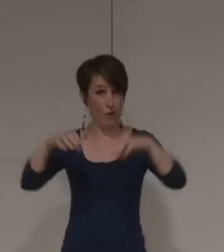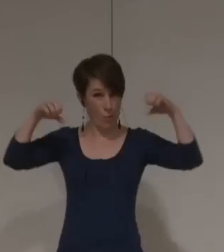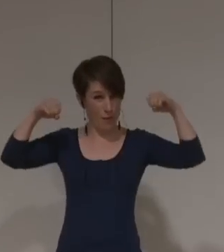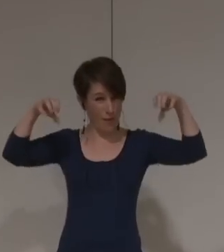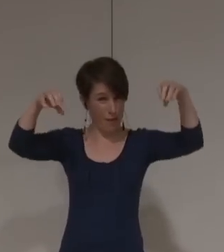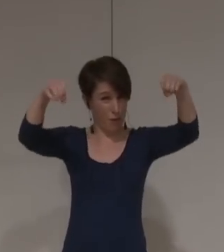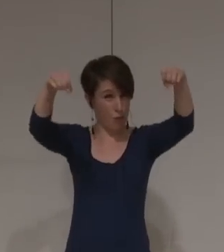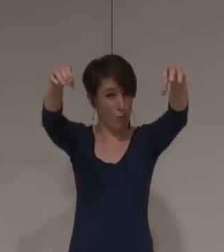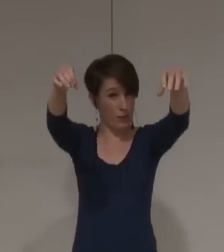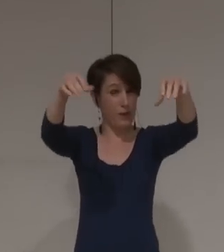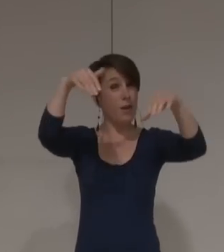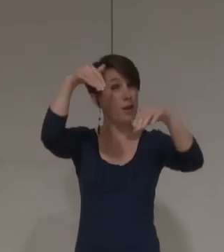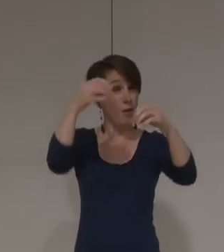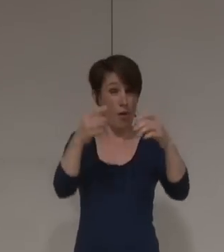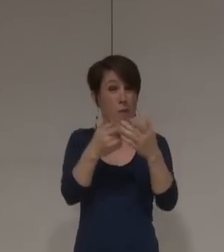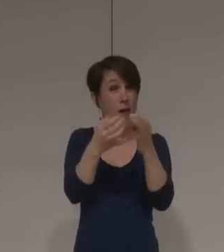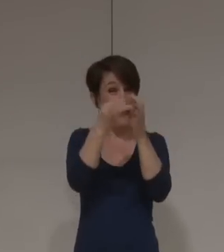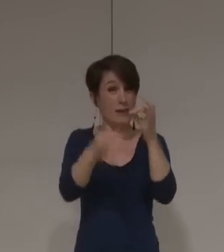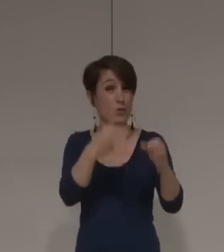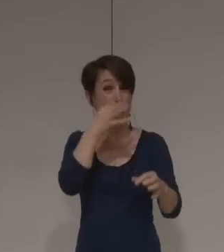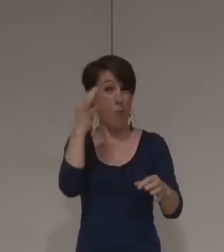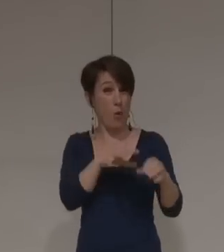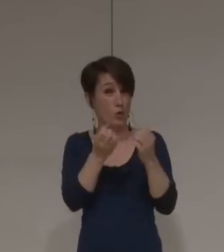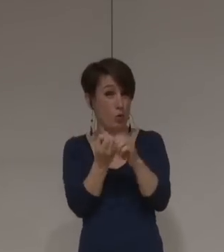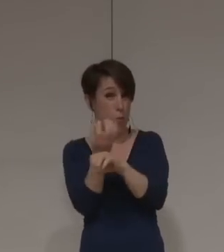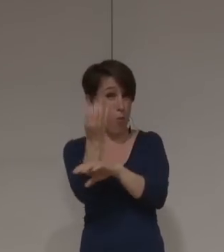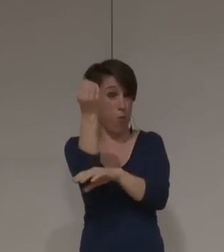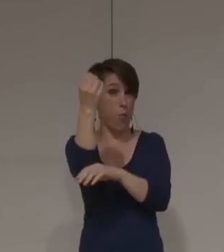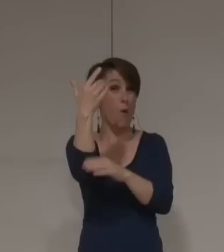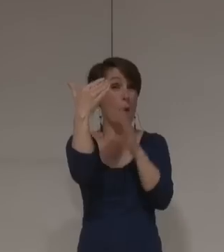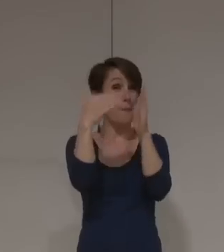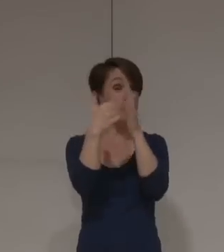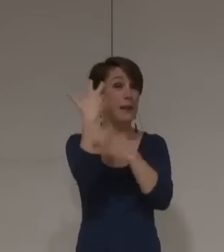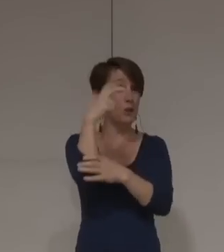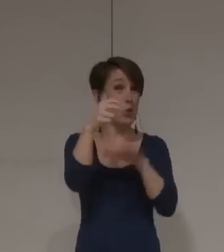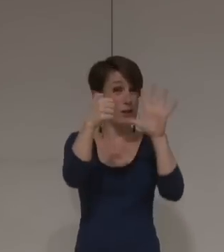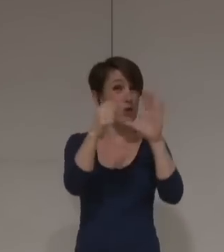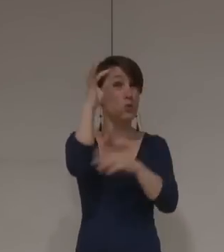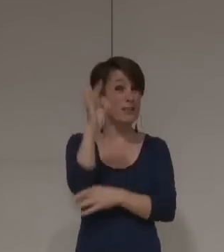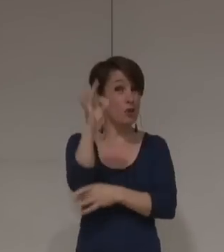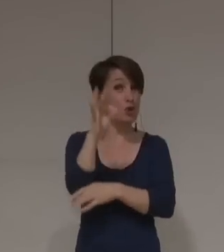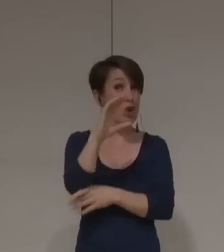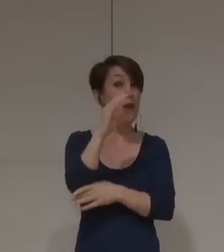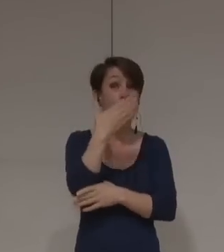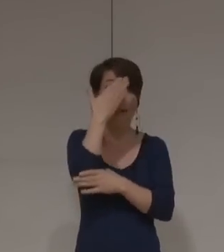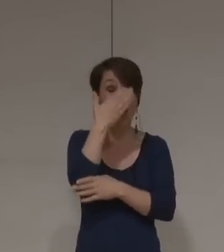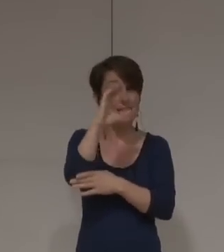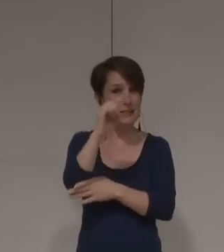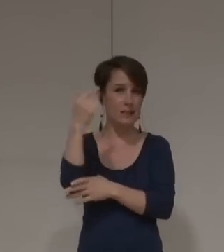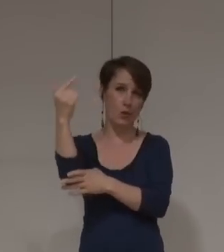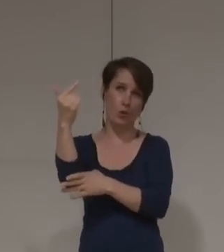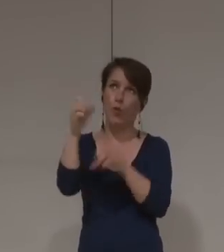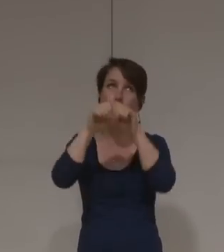tonnes de CO2 donc émis par an dans l'atmosphère et que notre ville a aussi sur ce plan un devoir